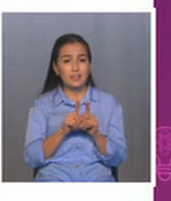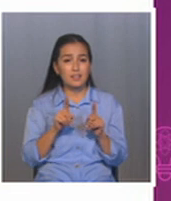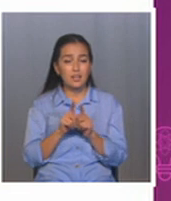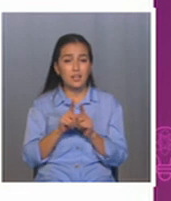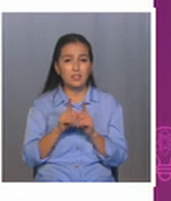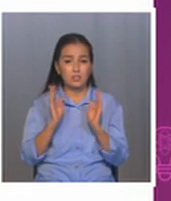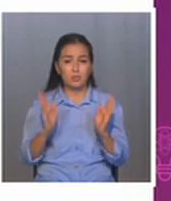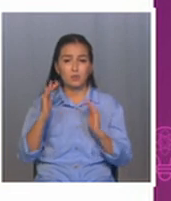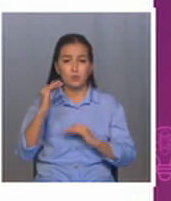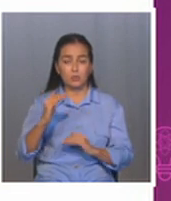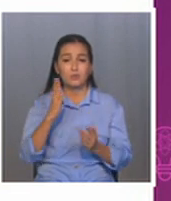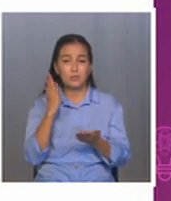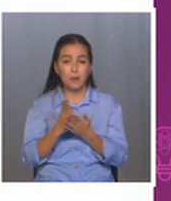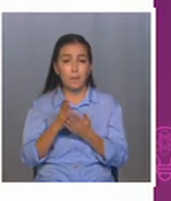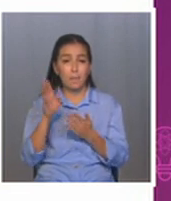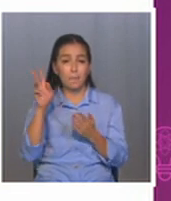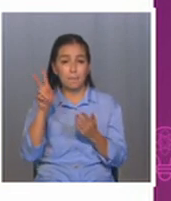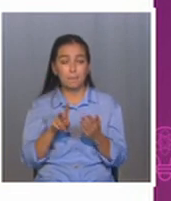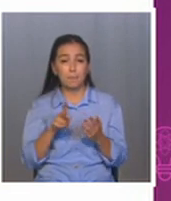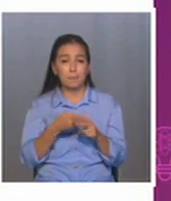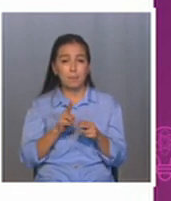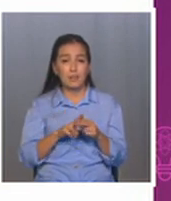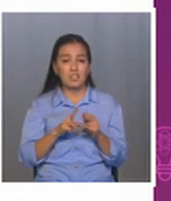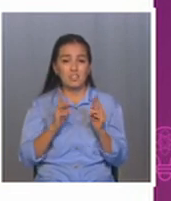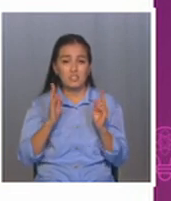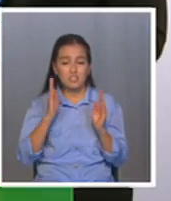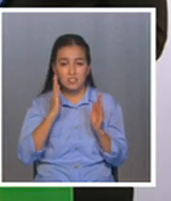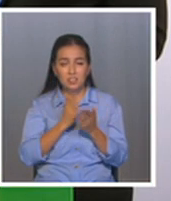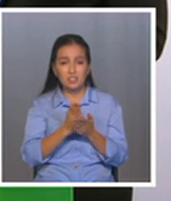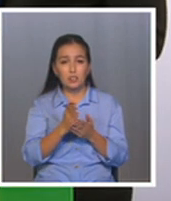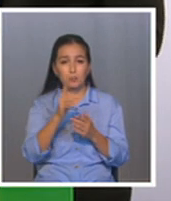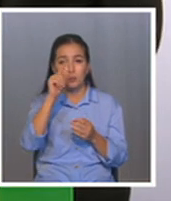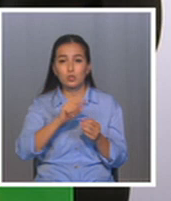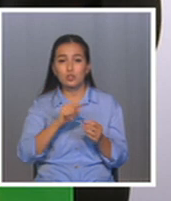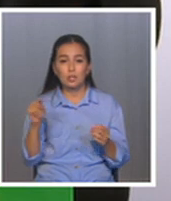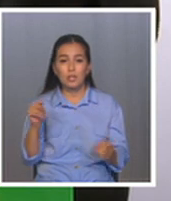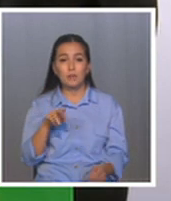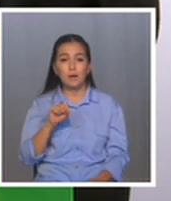келген тік параллелепипед тік бұрышты параллелепипед деп аталады.